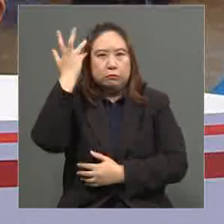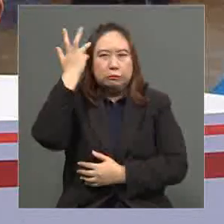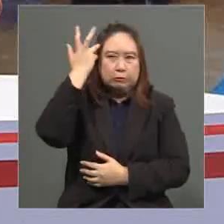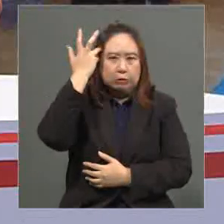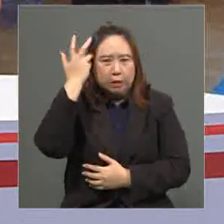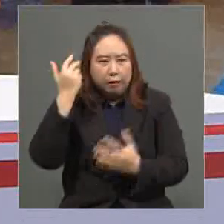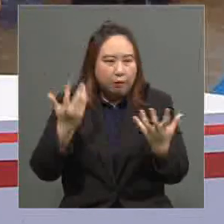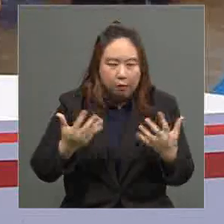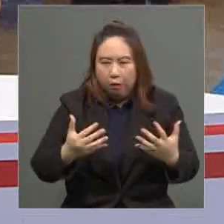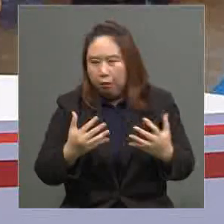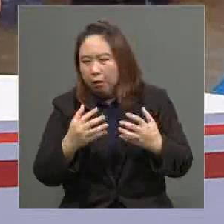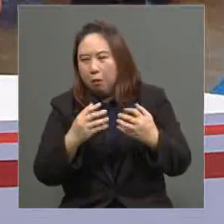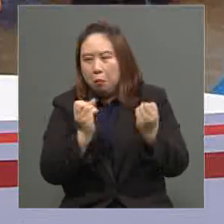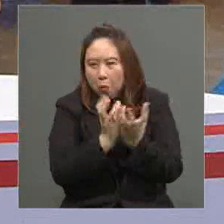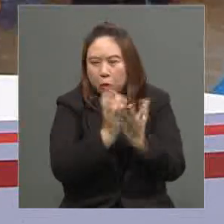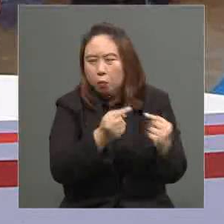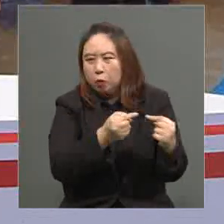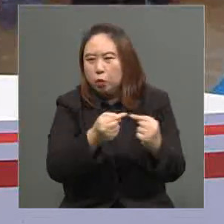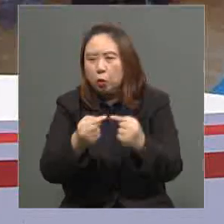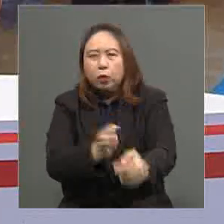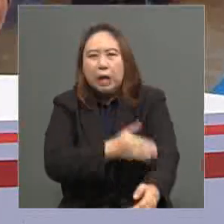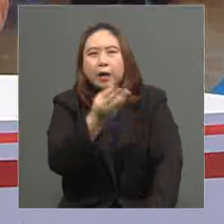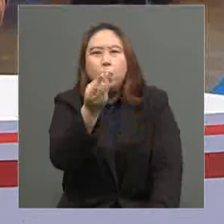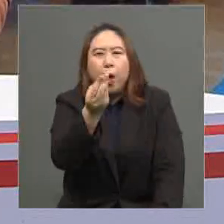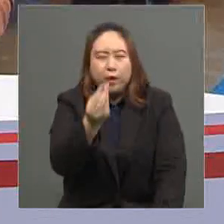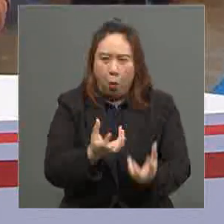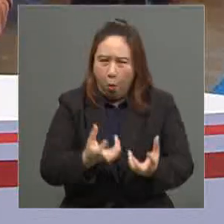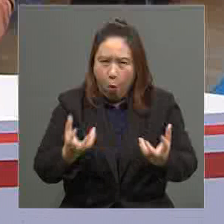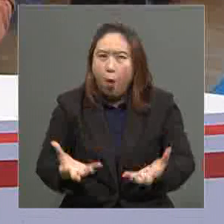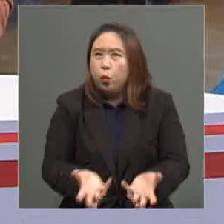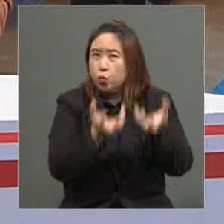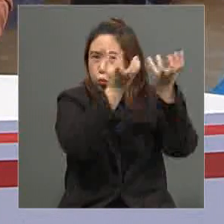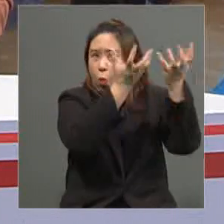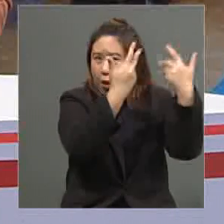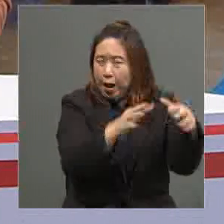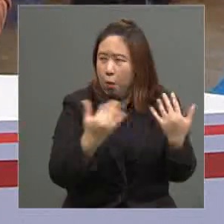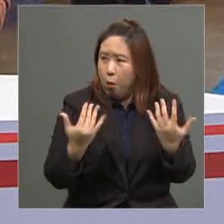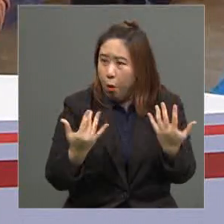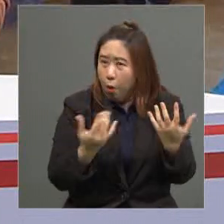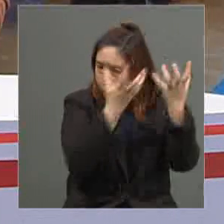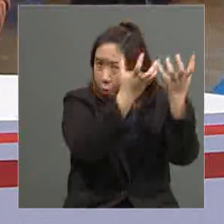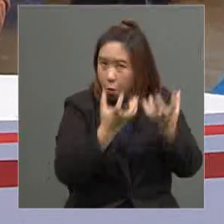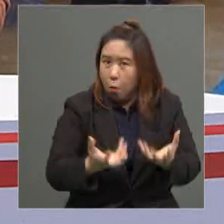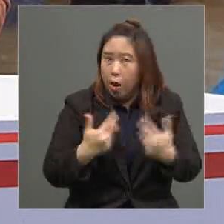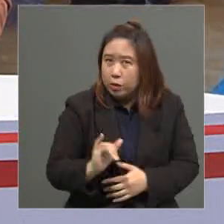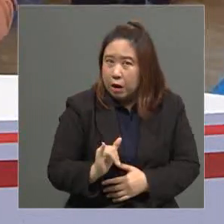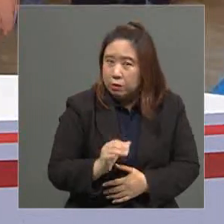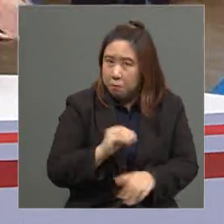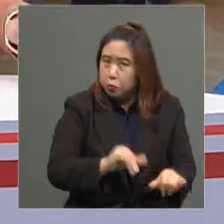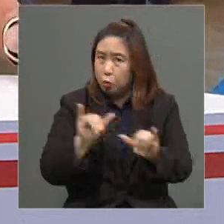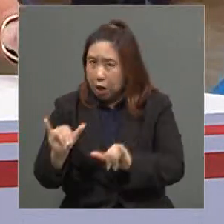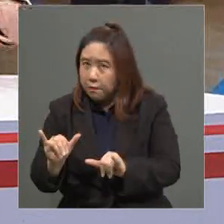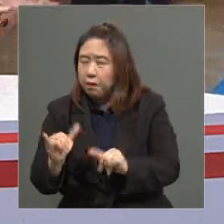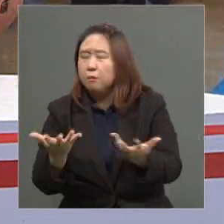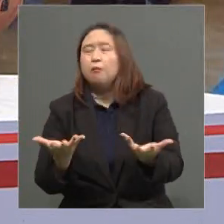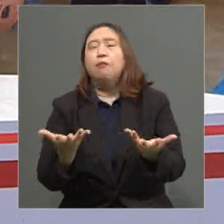่รู้ว่าจะต้องรบมอแบนี้ไปอกนานแค่ไหนของเอาข้นที่สูงแล้วจะยกลงได้เมื่ไ่ต้องอบพยกไหมและคนทอบพย